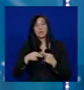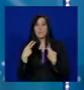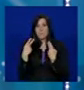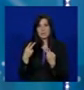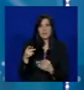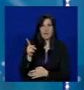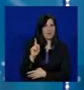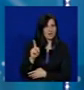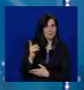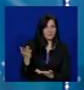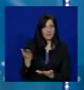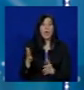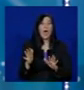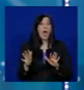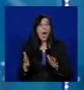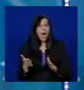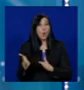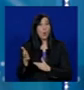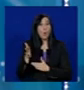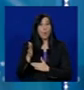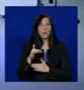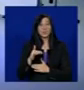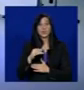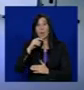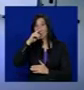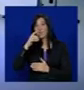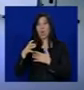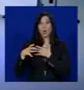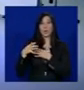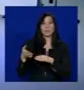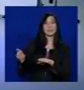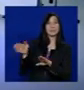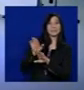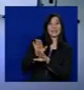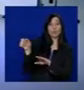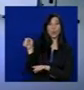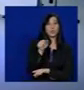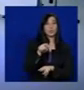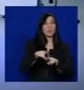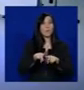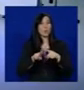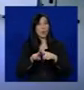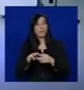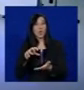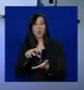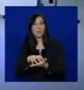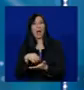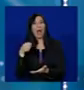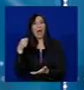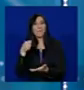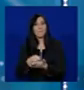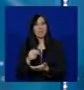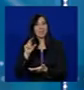пръст. Ако обаче на главния олигарх на задкулисието Иво Прокопиев и групата му Капитал и